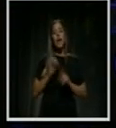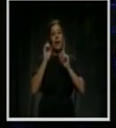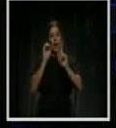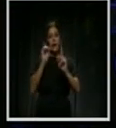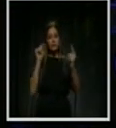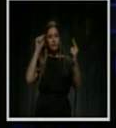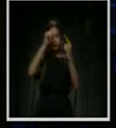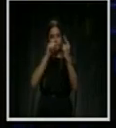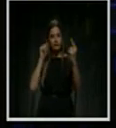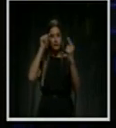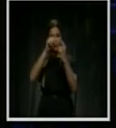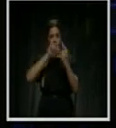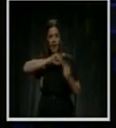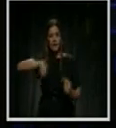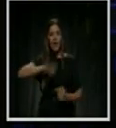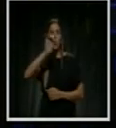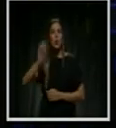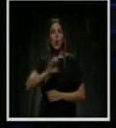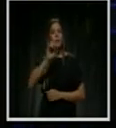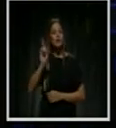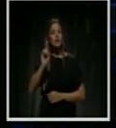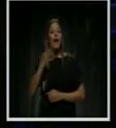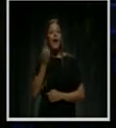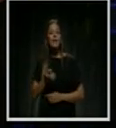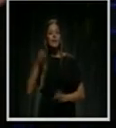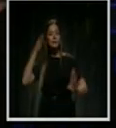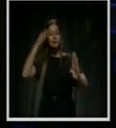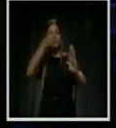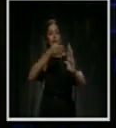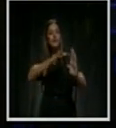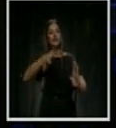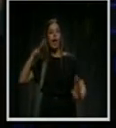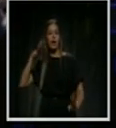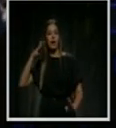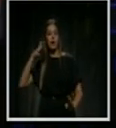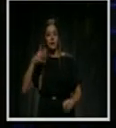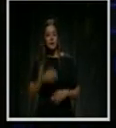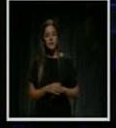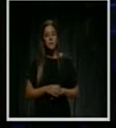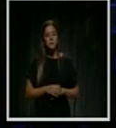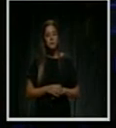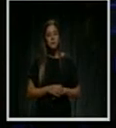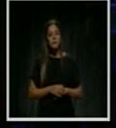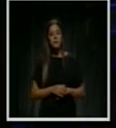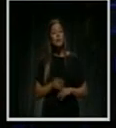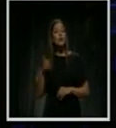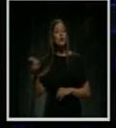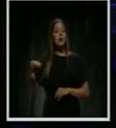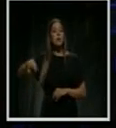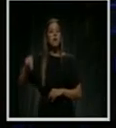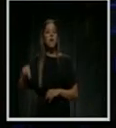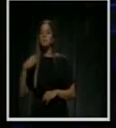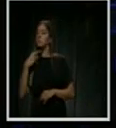prinċipji li għandna għall-Ewropa, direzzjoni u viżjoni ċara, għalli wieħed janalizza il-baħħ illi provdiet